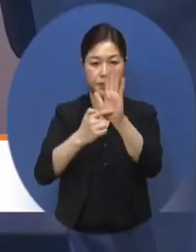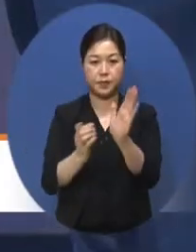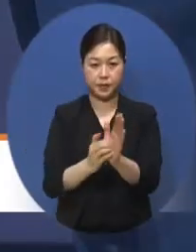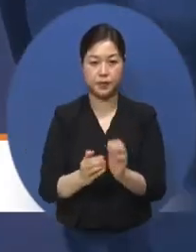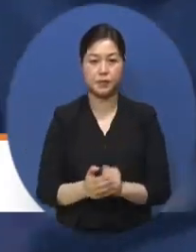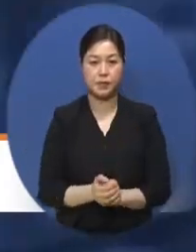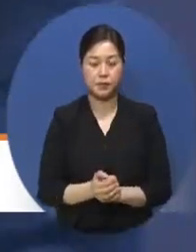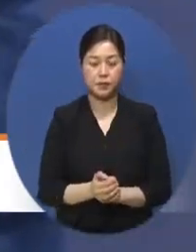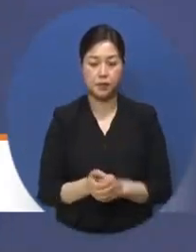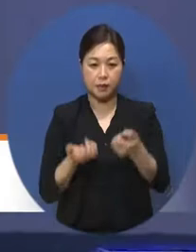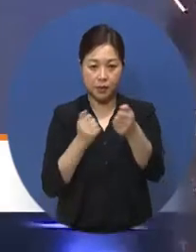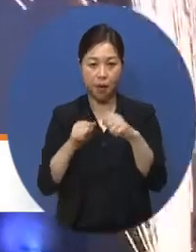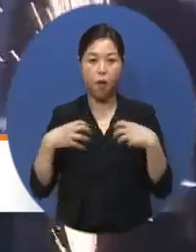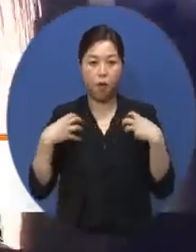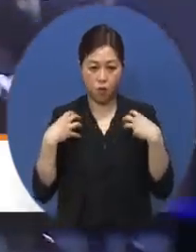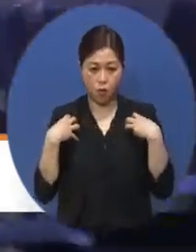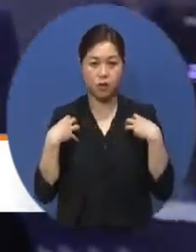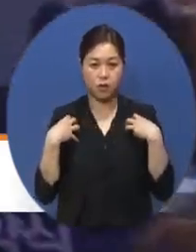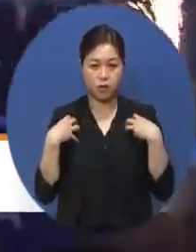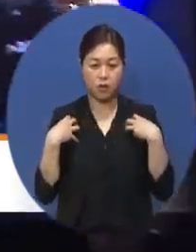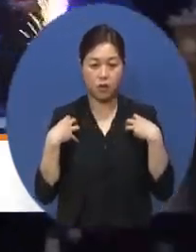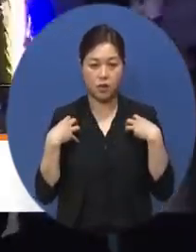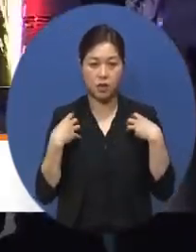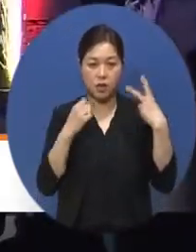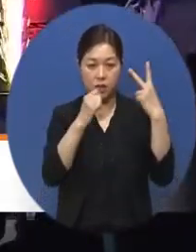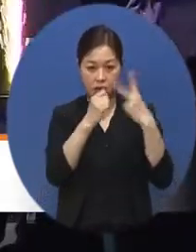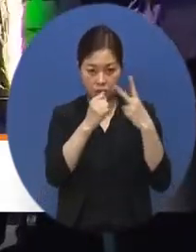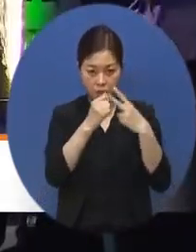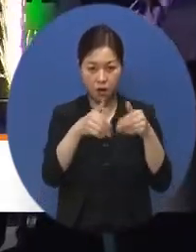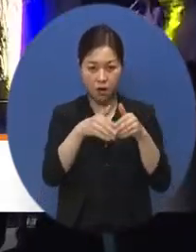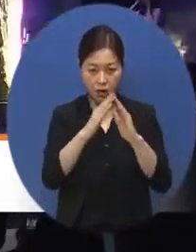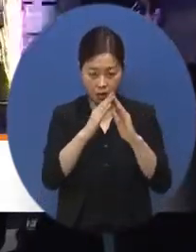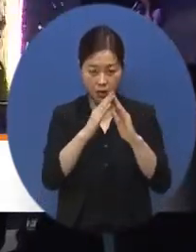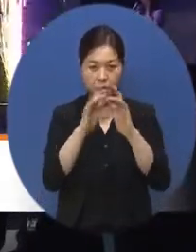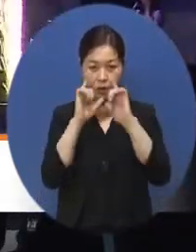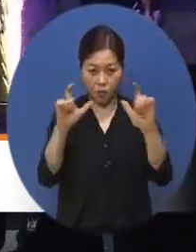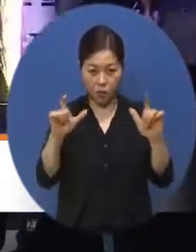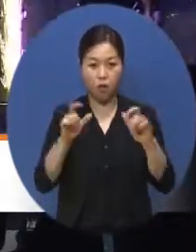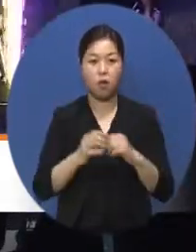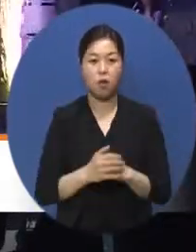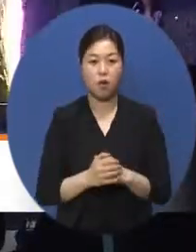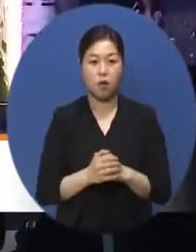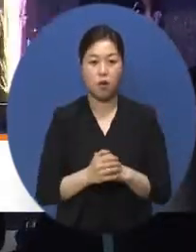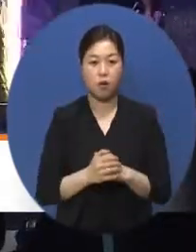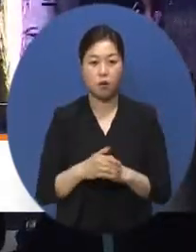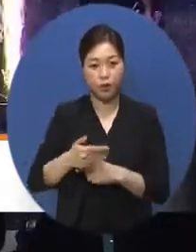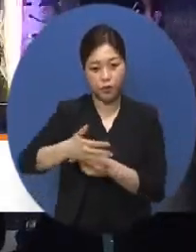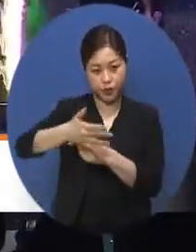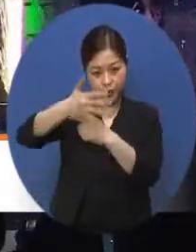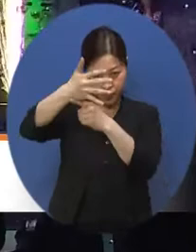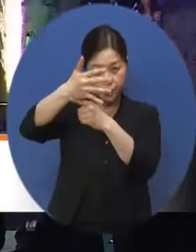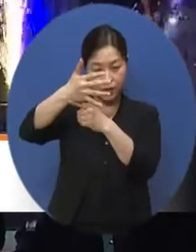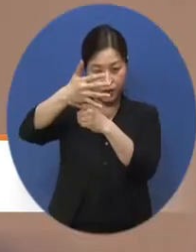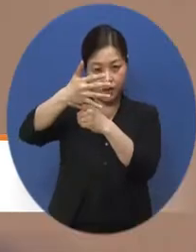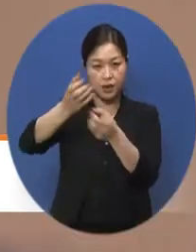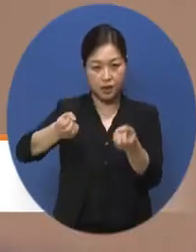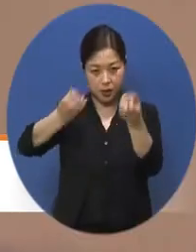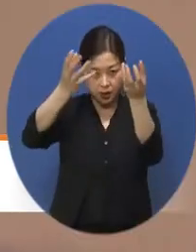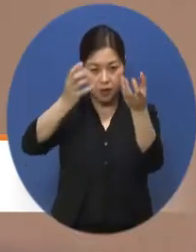국회의원이 새롭게 거듭나기 위한 국기원 제 2 건립 원년 선포 와 국기 계양 식 을 개최했습니다